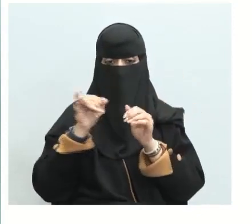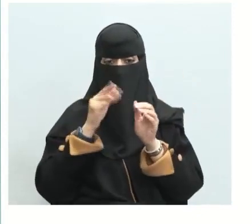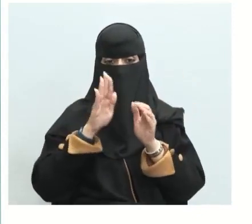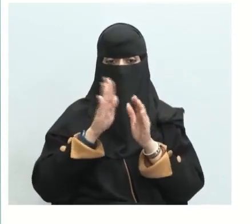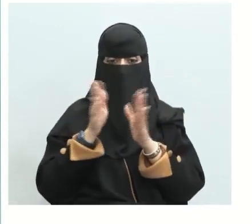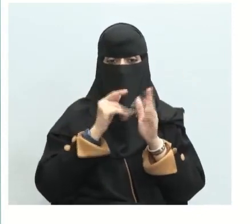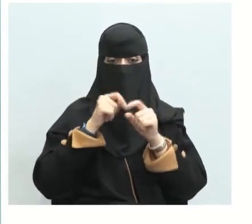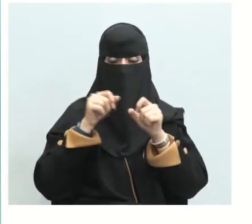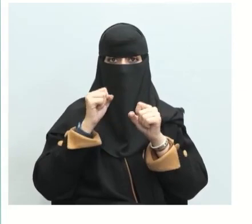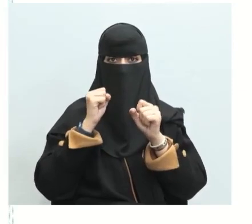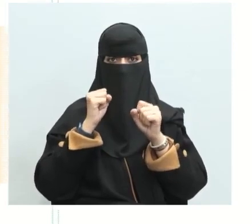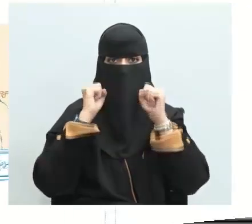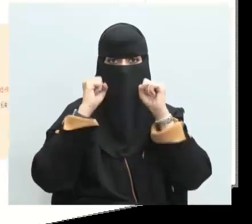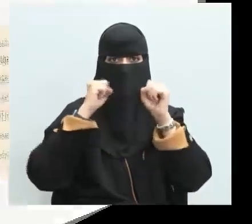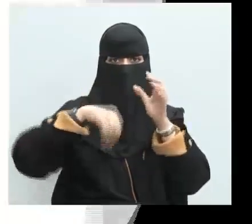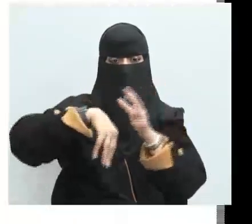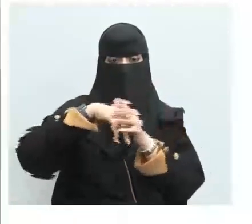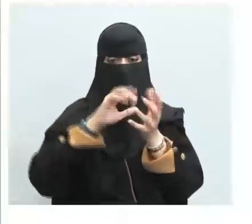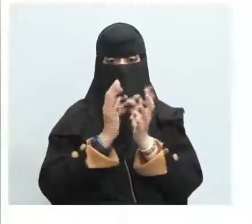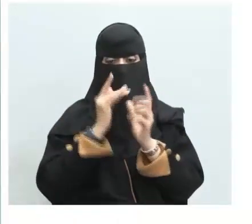تم إنشاؤها مسبقا،